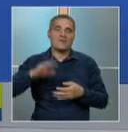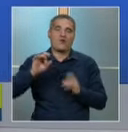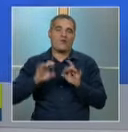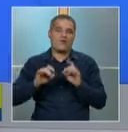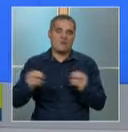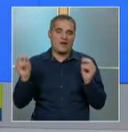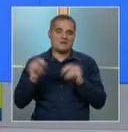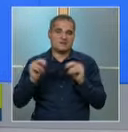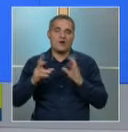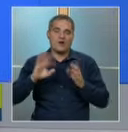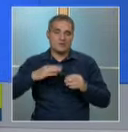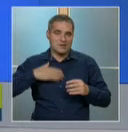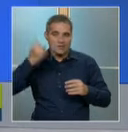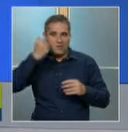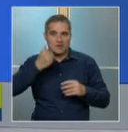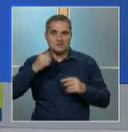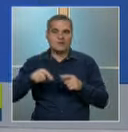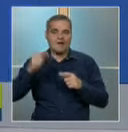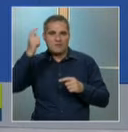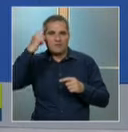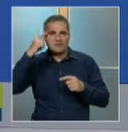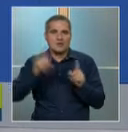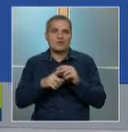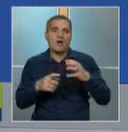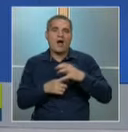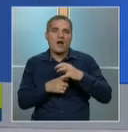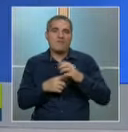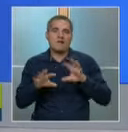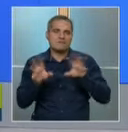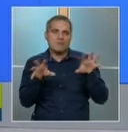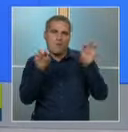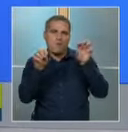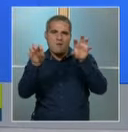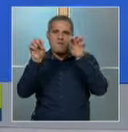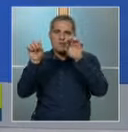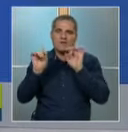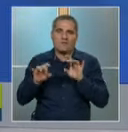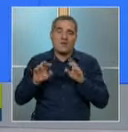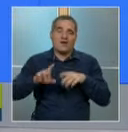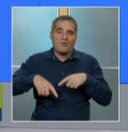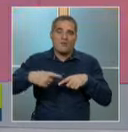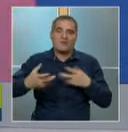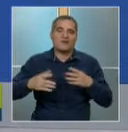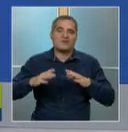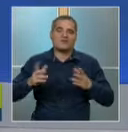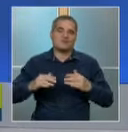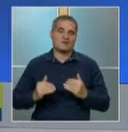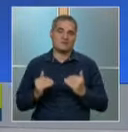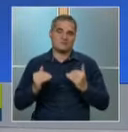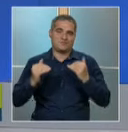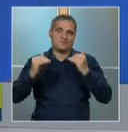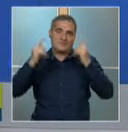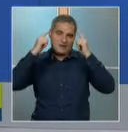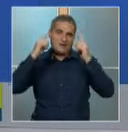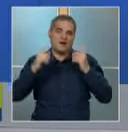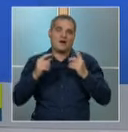информация, която да им бъде полезна. Защото тогава мозъците им са като гъба и попиват всякаква информация. После нататък, когато мозъците им вече са